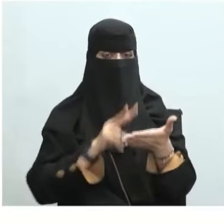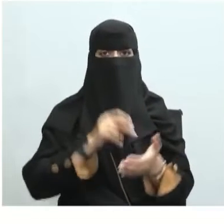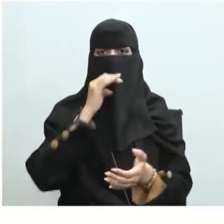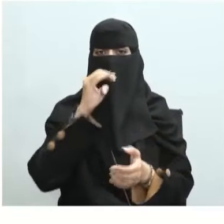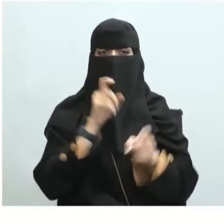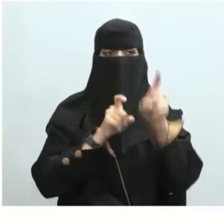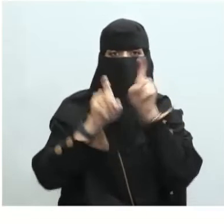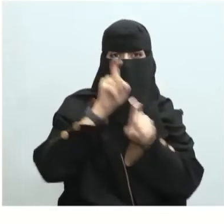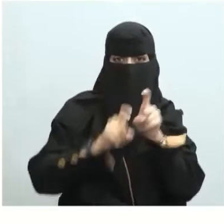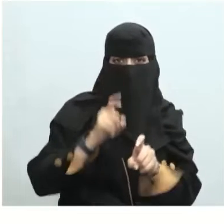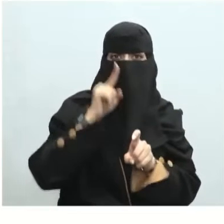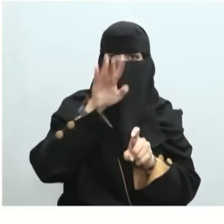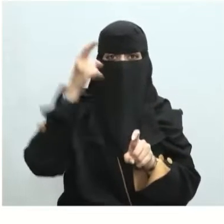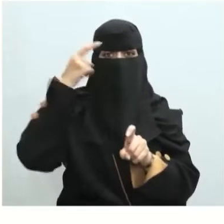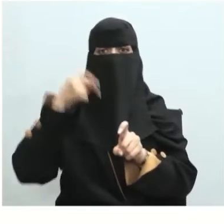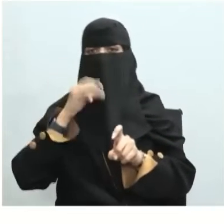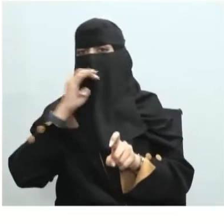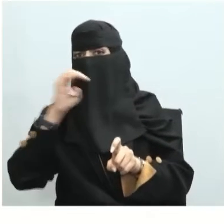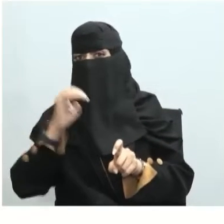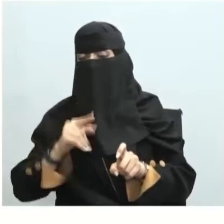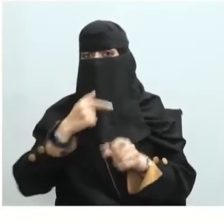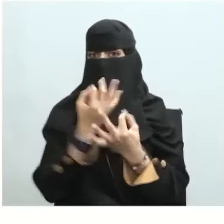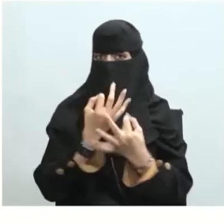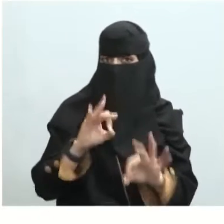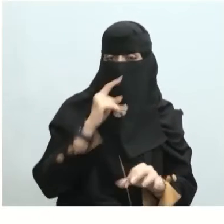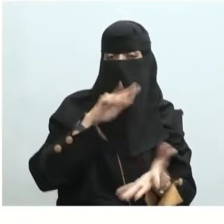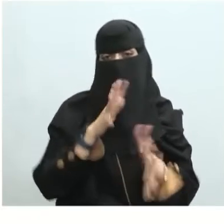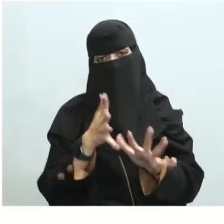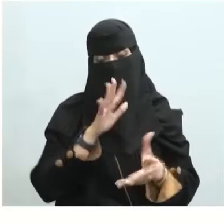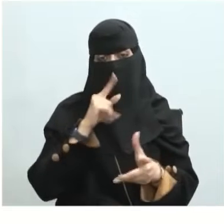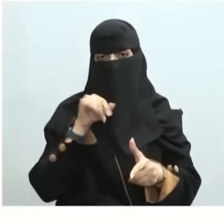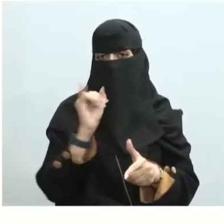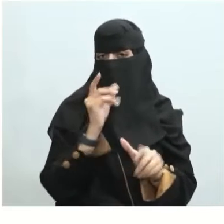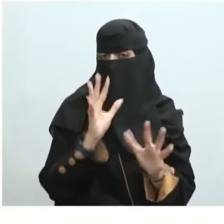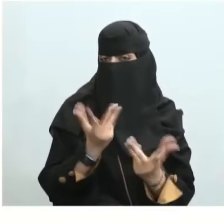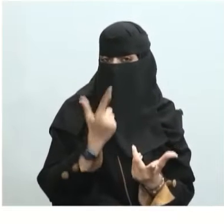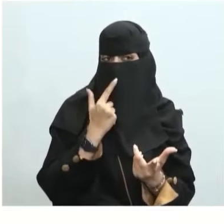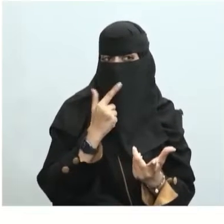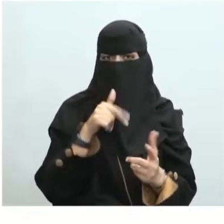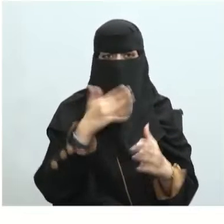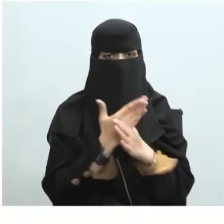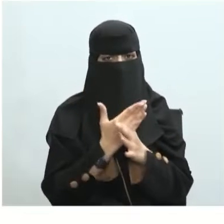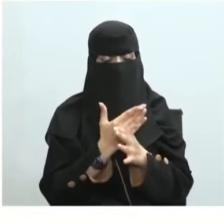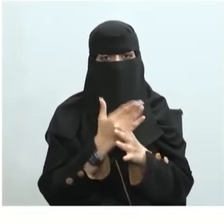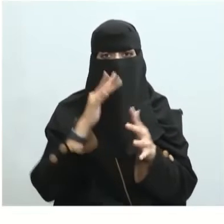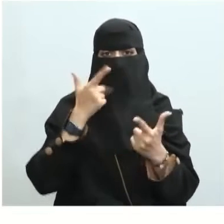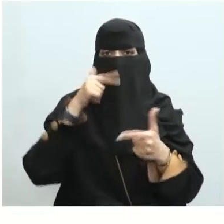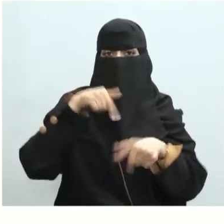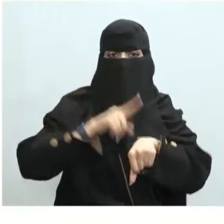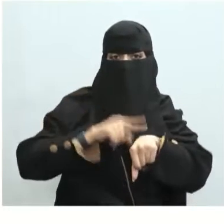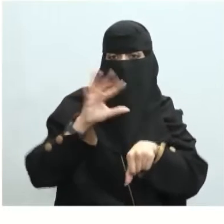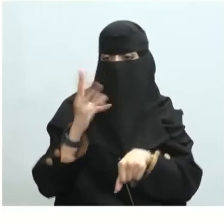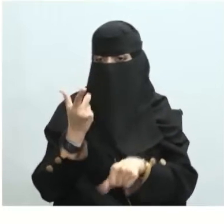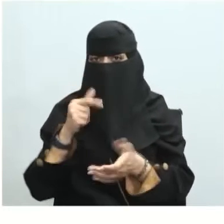الاسئله الاتيه كلها او بعضها بحسب الموضوع من ماذا لماذا اين متى